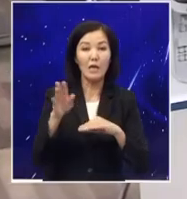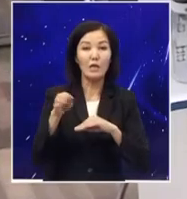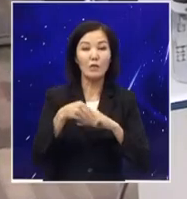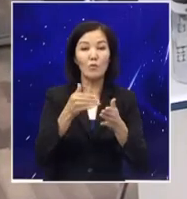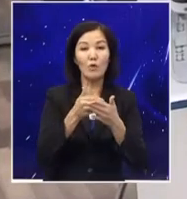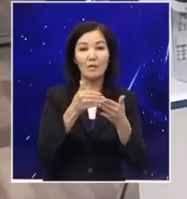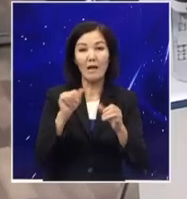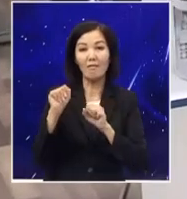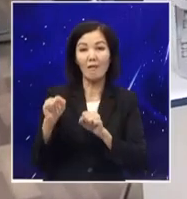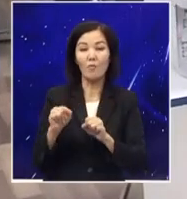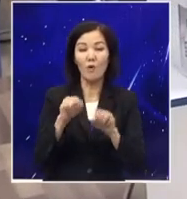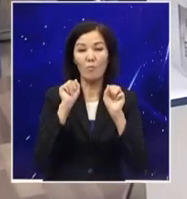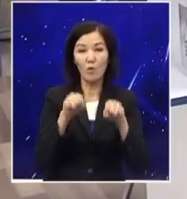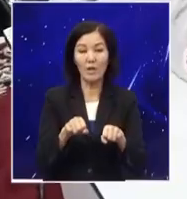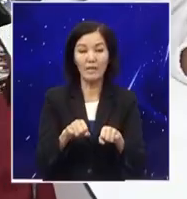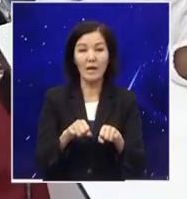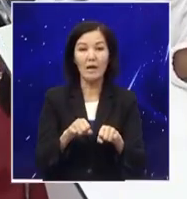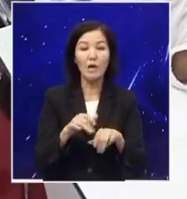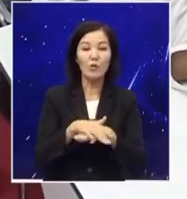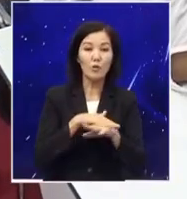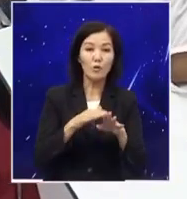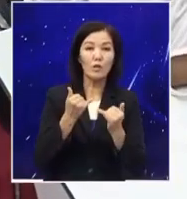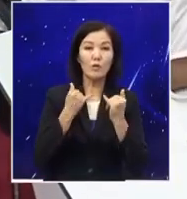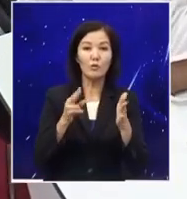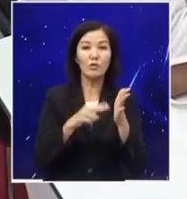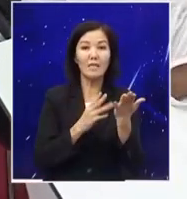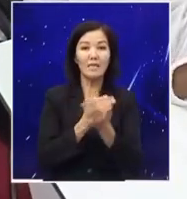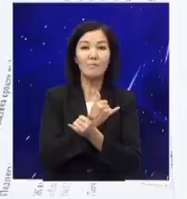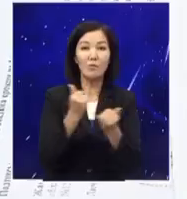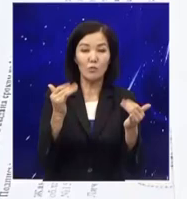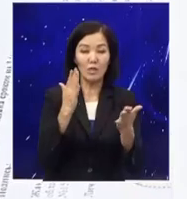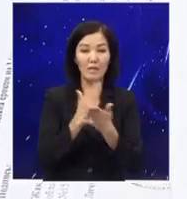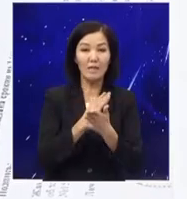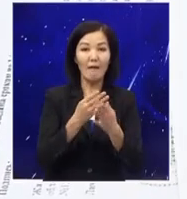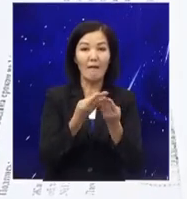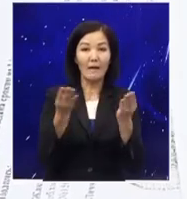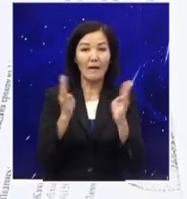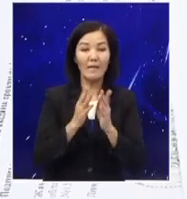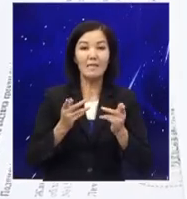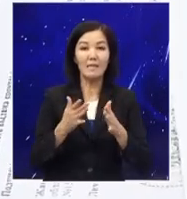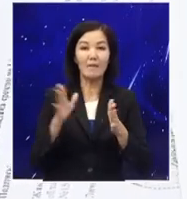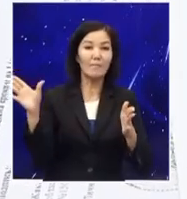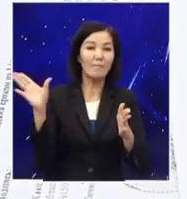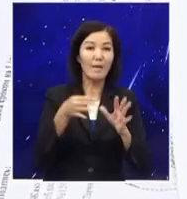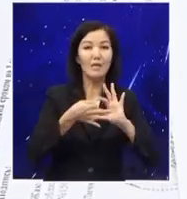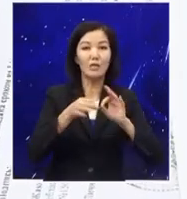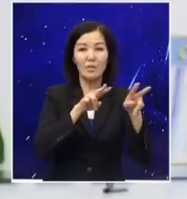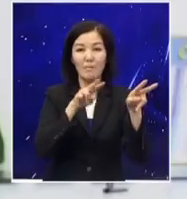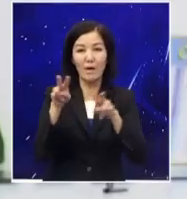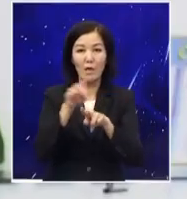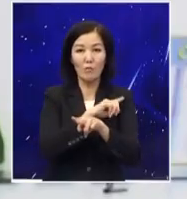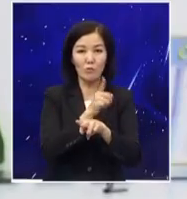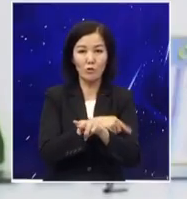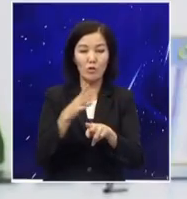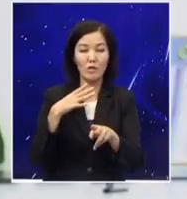алдын алуға болатынын айтады. Бұл жерде аудан тұрғындары үшін 7 қызметкер жұмыс істейді. Карантиндік талаптардың сақталуы да жіті қадағаланады. Бұл